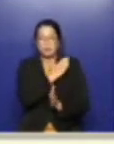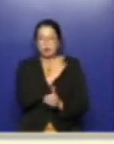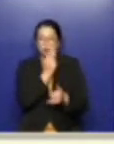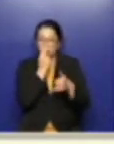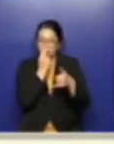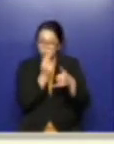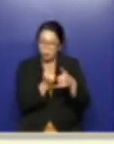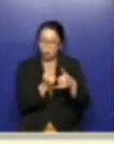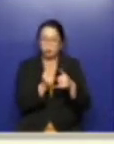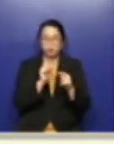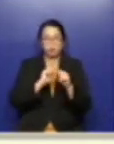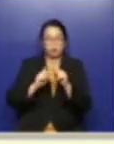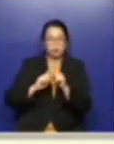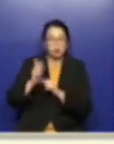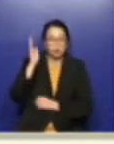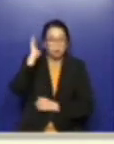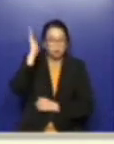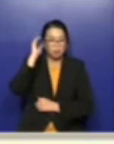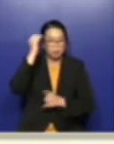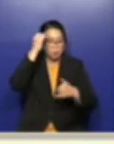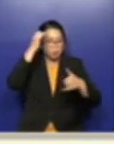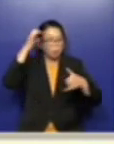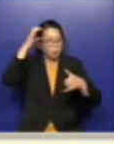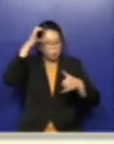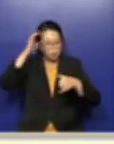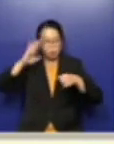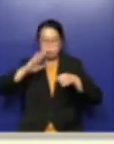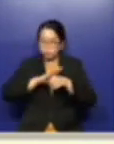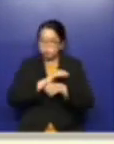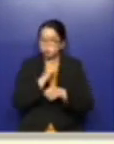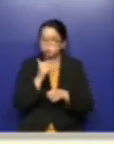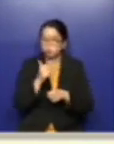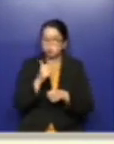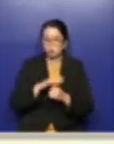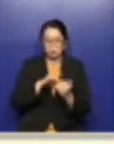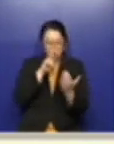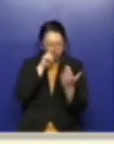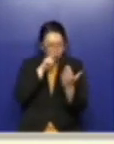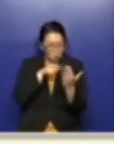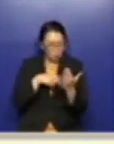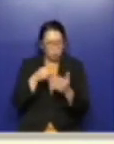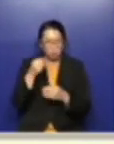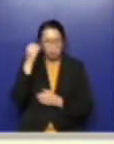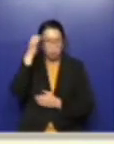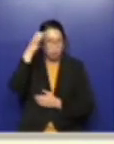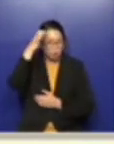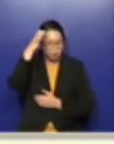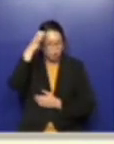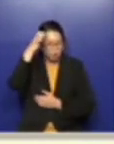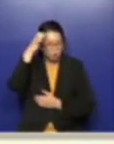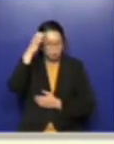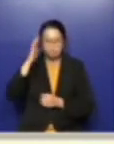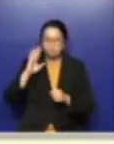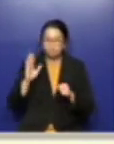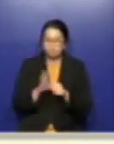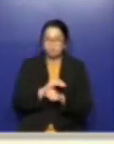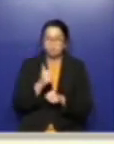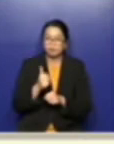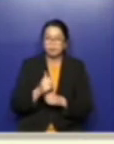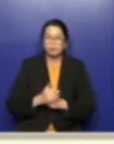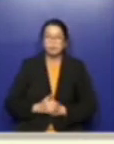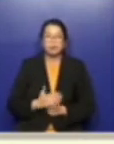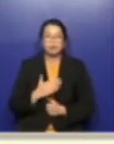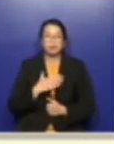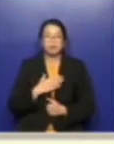ากการที่อภิปรายแล้วจะเห็นว่าท่านศึกษามาค่อนข้างจะ แม่นยำมาตลอดนะครับผมกราบเรียนอย่างนี้นะ